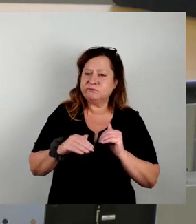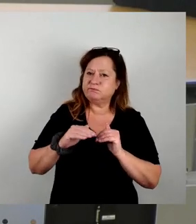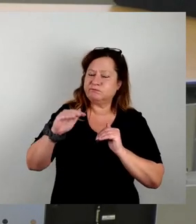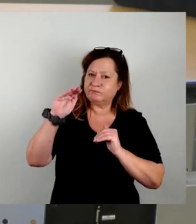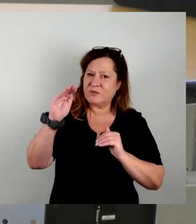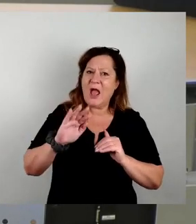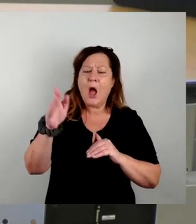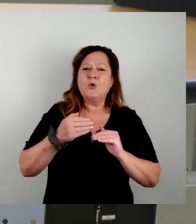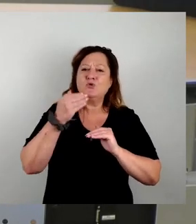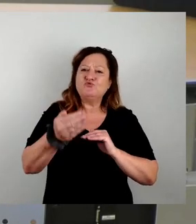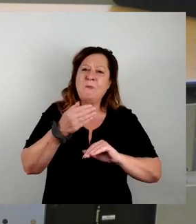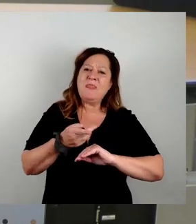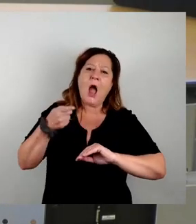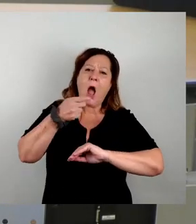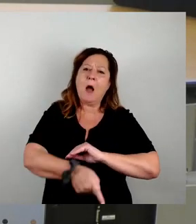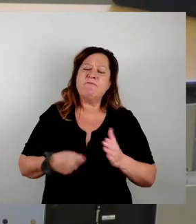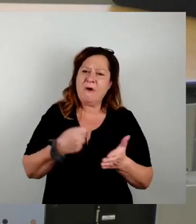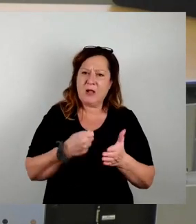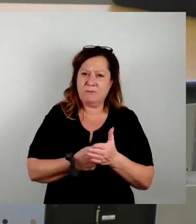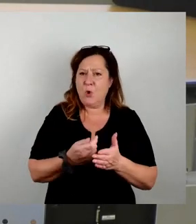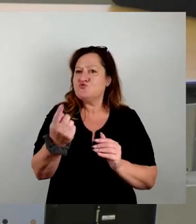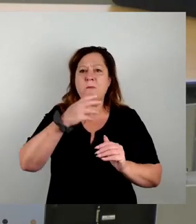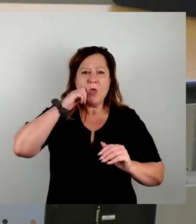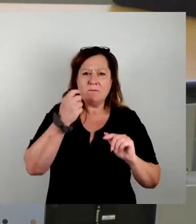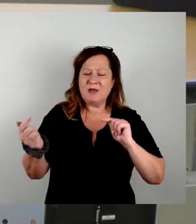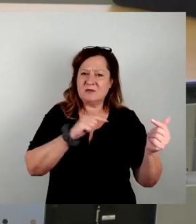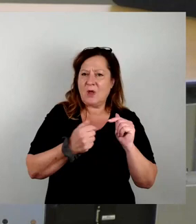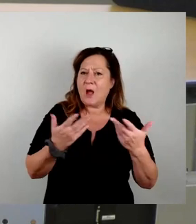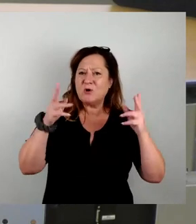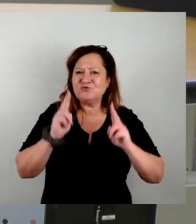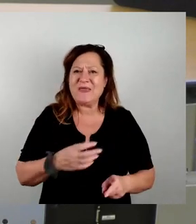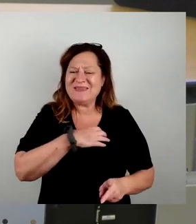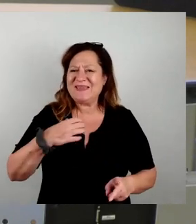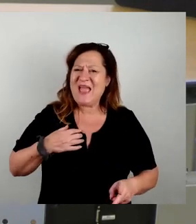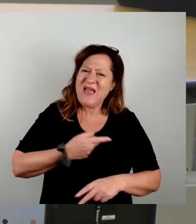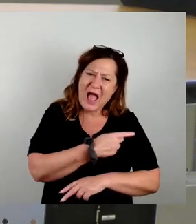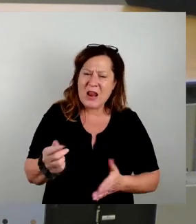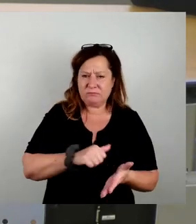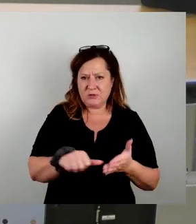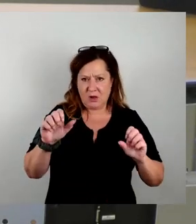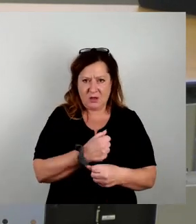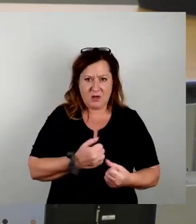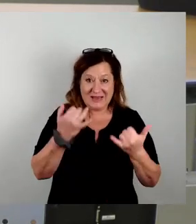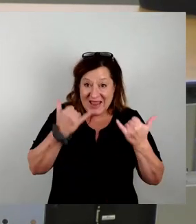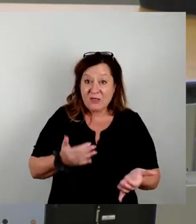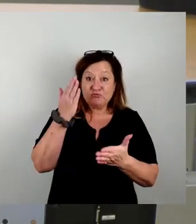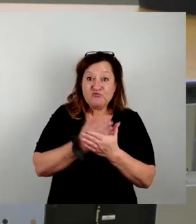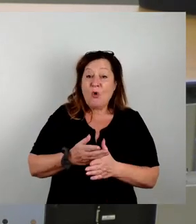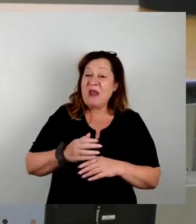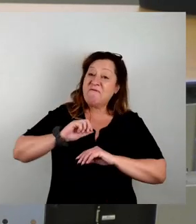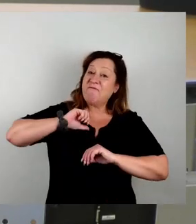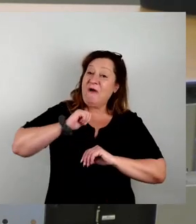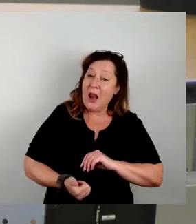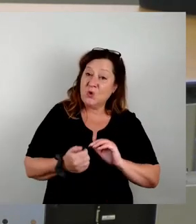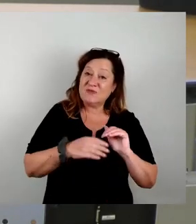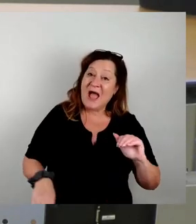Abfallgebühren sicherlich diskutieren. Ja, und die Stadt Dresden kann hier alles tragen. Wir sind jetzt schon bei einem Verlust Ausgleich und